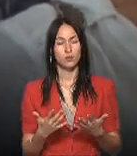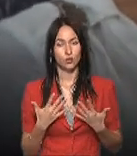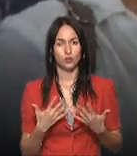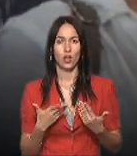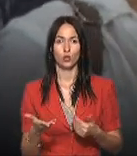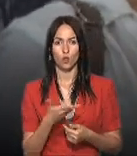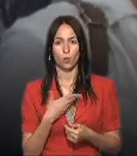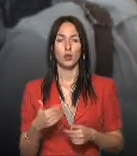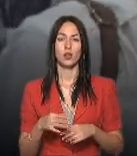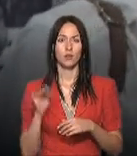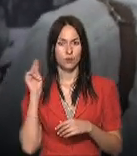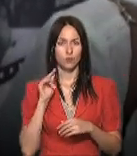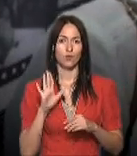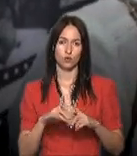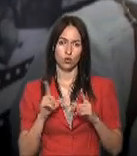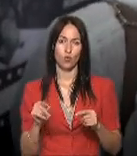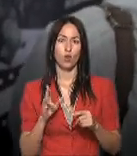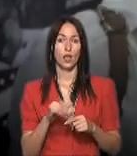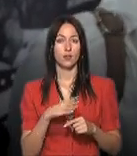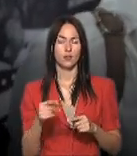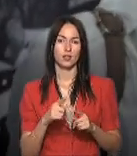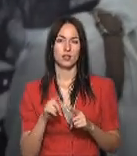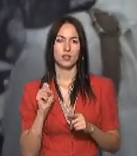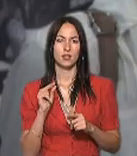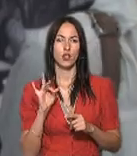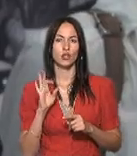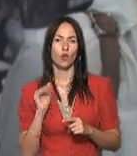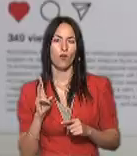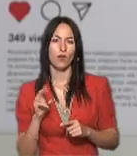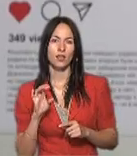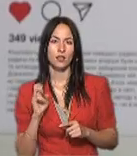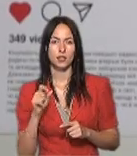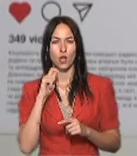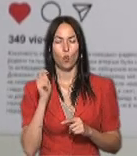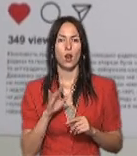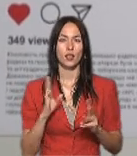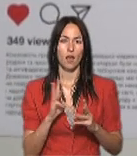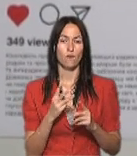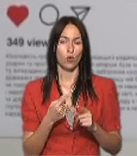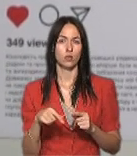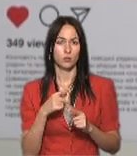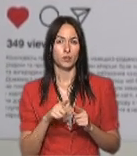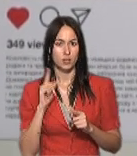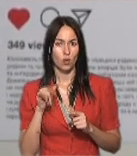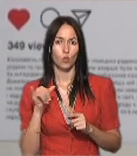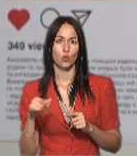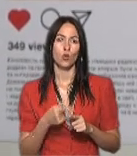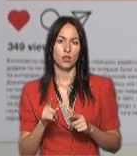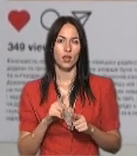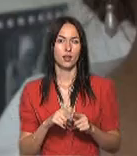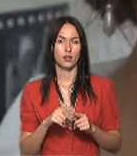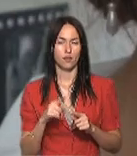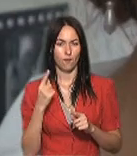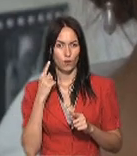Звичайно, ми проходили в школі, як і всі. Це «Зачарована десна», «Україна вогні». Тобто це на слуху. У нього такі вдумливі